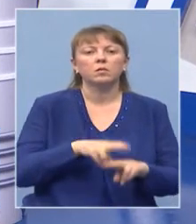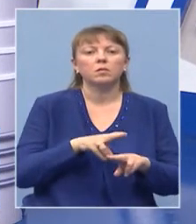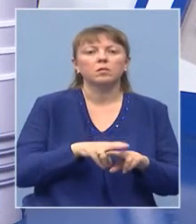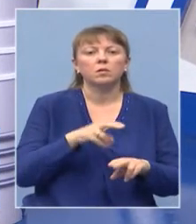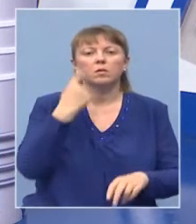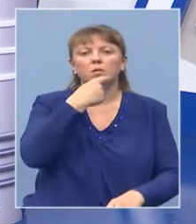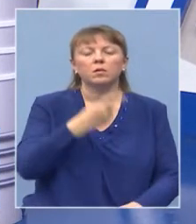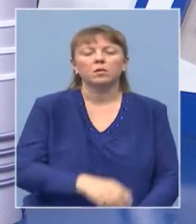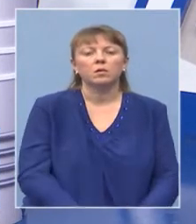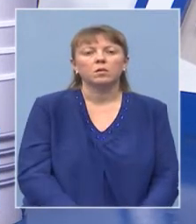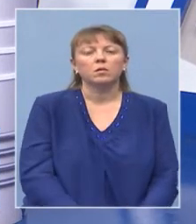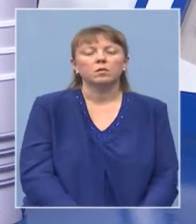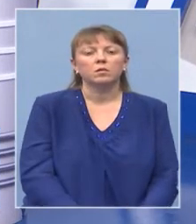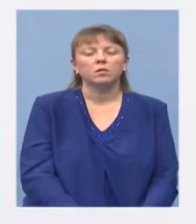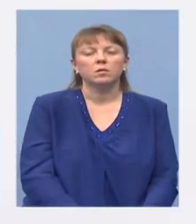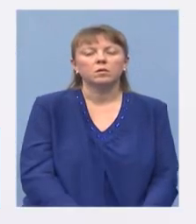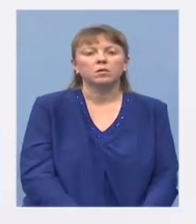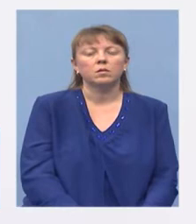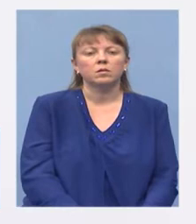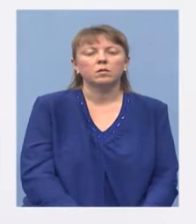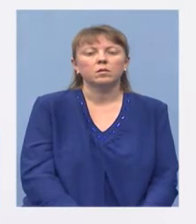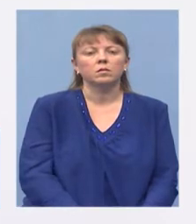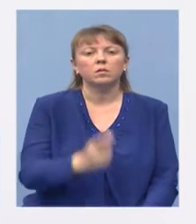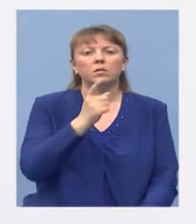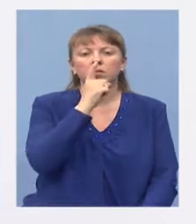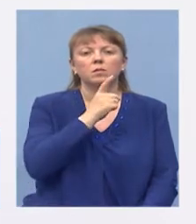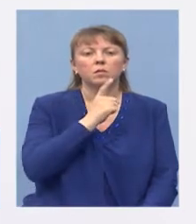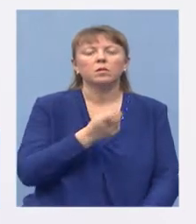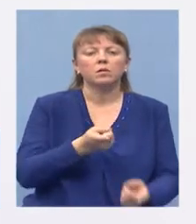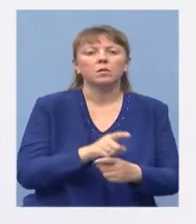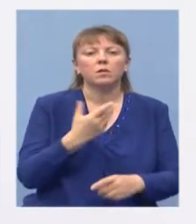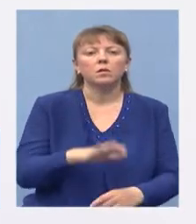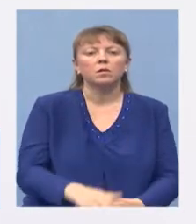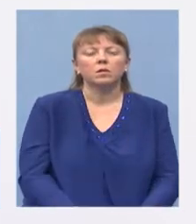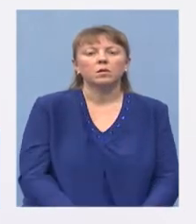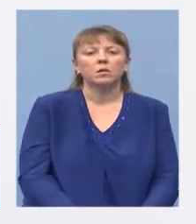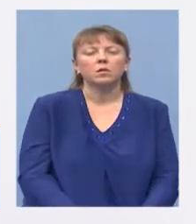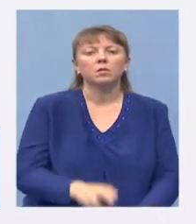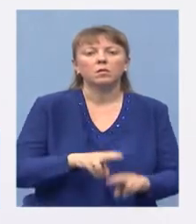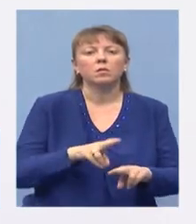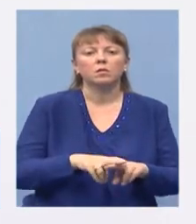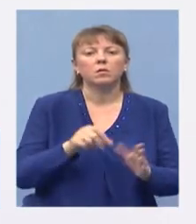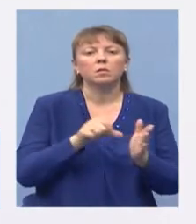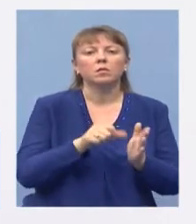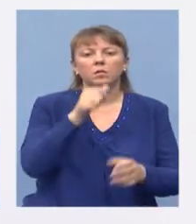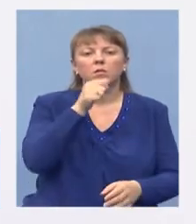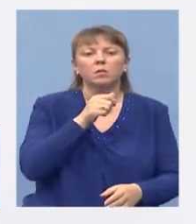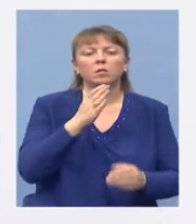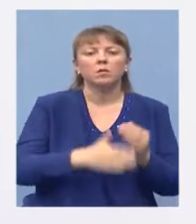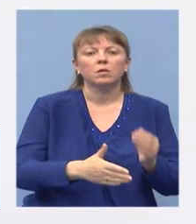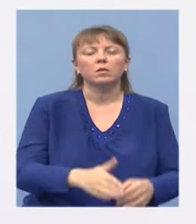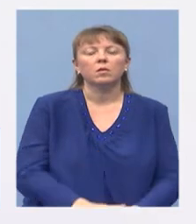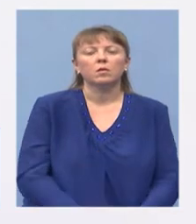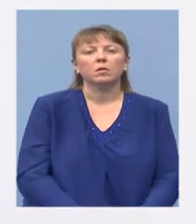удостоверения личности. То есть удостоверение личности желательно поменять за один месяц, а паспорта за 6 месяцев до окончания срока